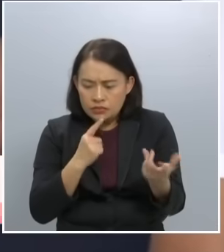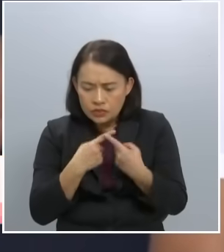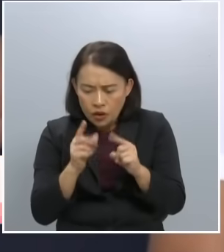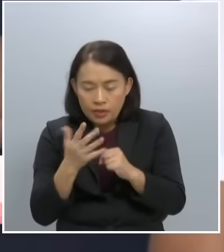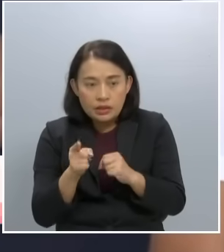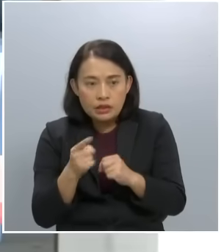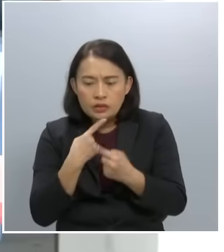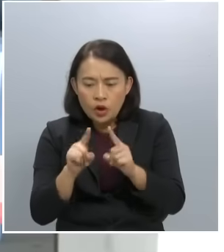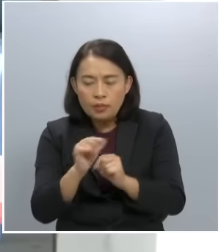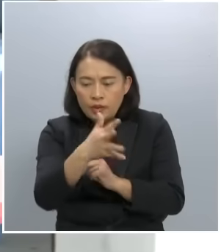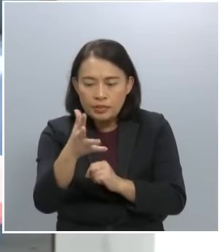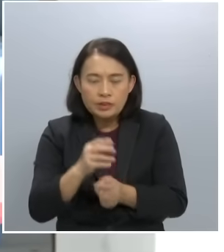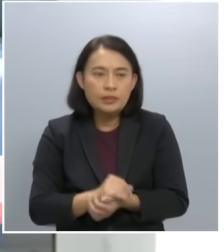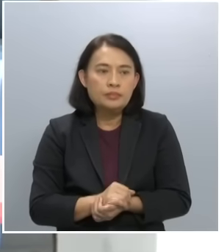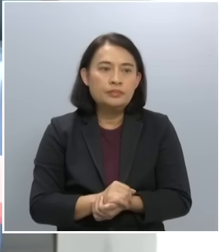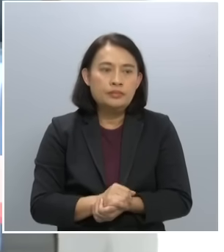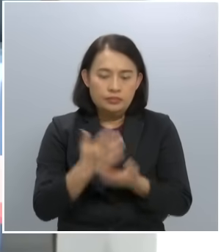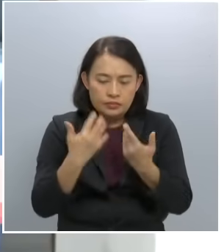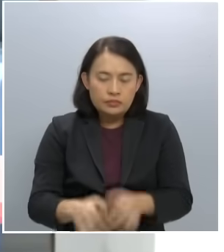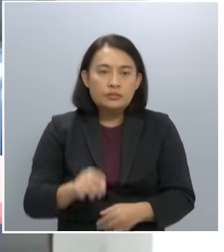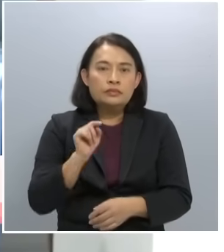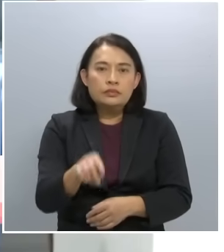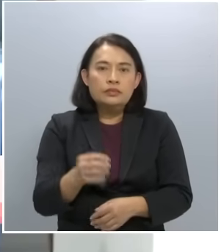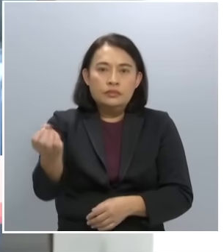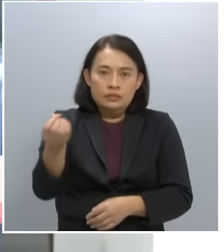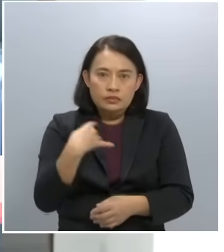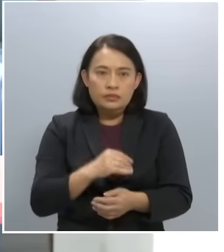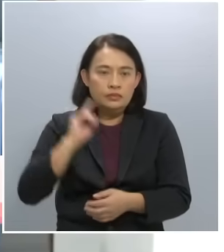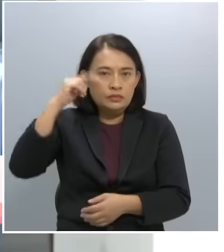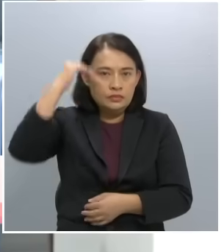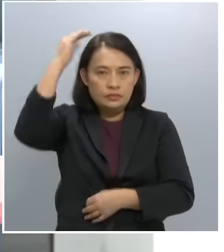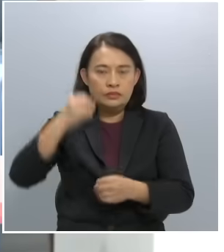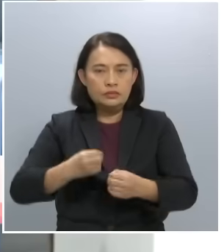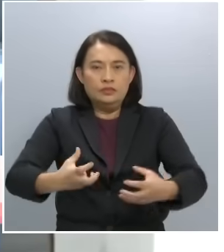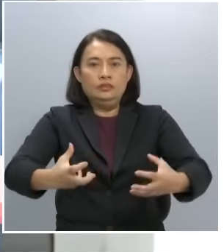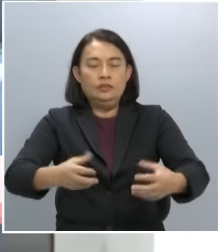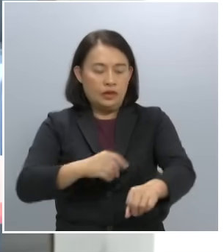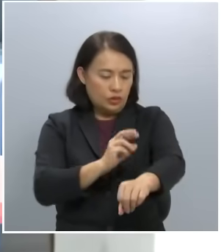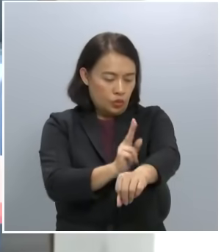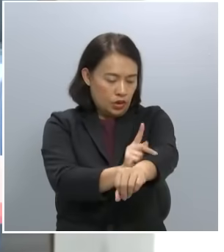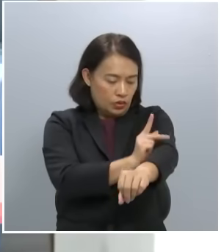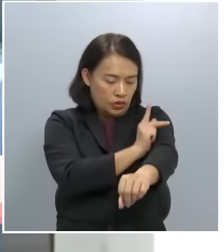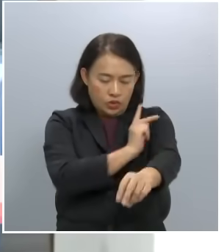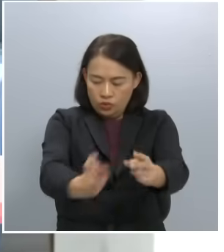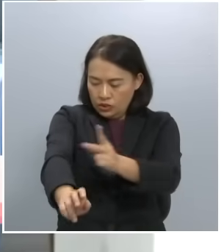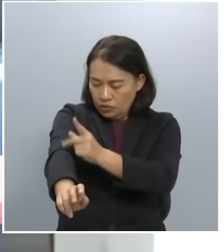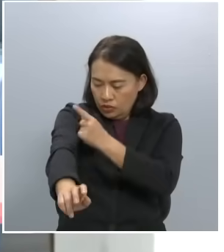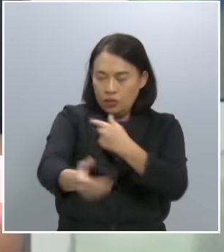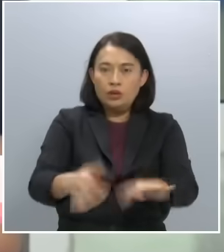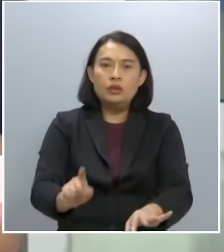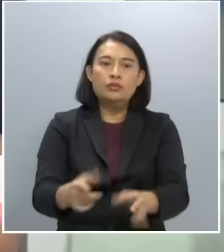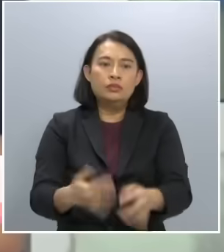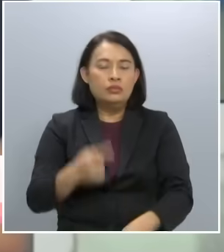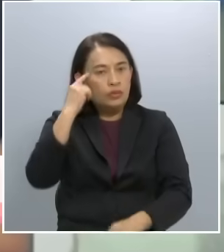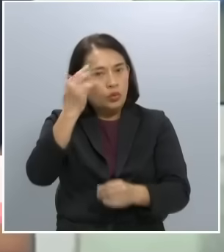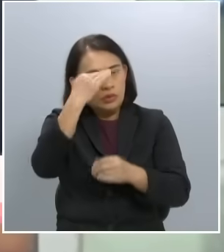อภัยซึ่งก็ตอบไปว่าไม่มีนะฮะจากนั้นเนี่ยเขาก็บอกว่าพี่สาวมีอาการชักตัวเขียวไปแล้วไม่รู้เป็นอะไรทำให้เธอเอง